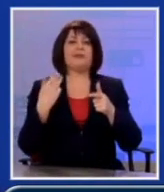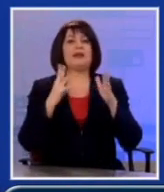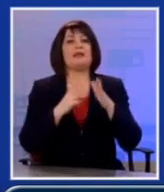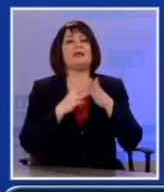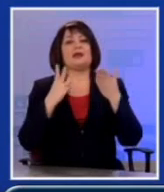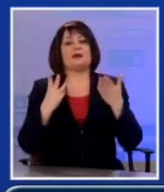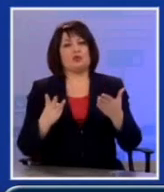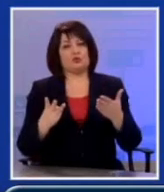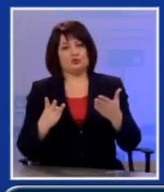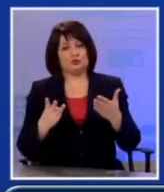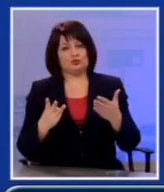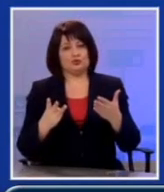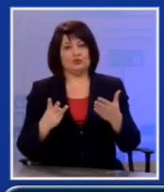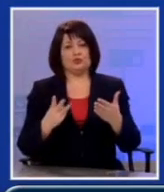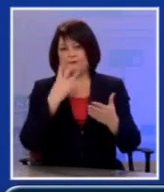18